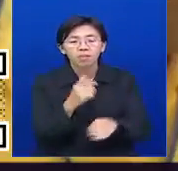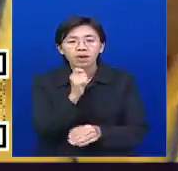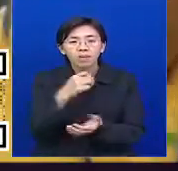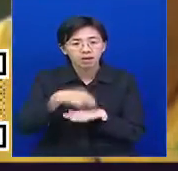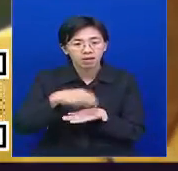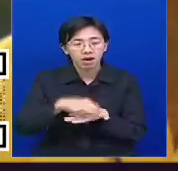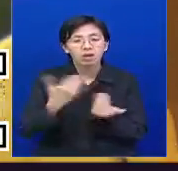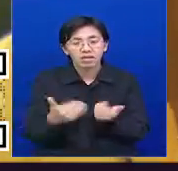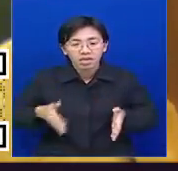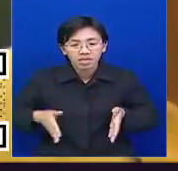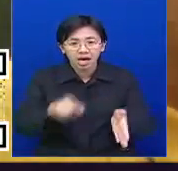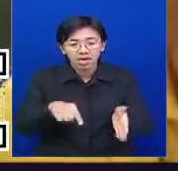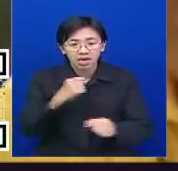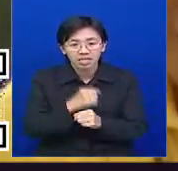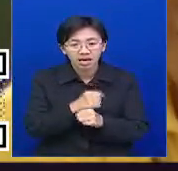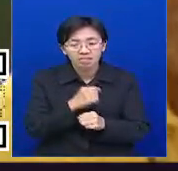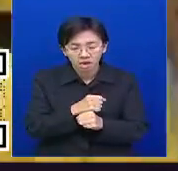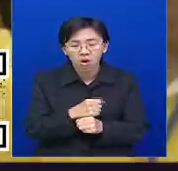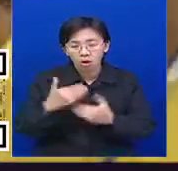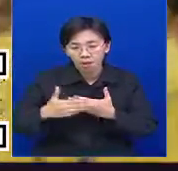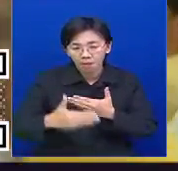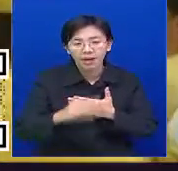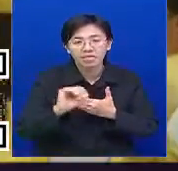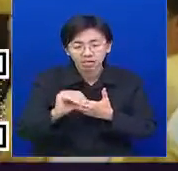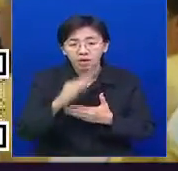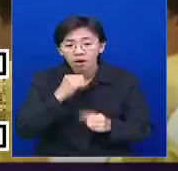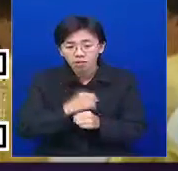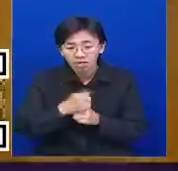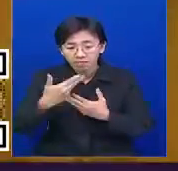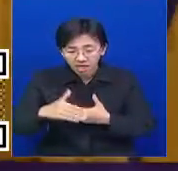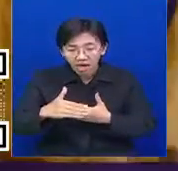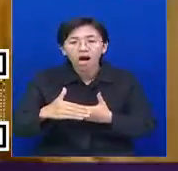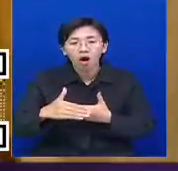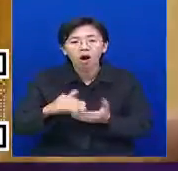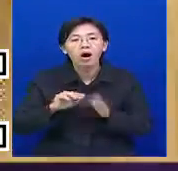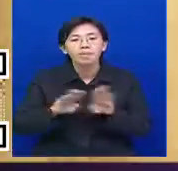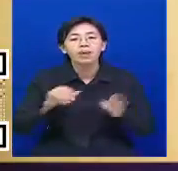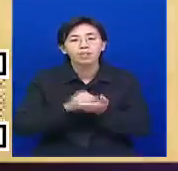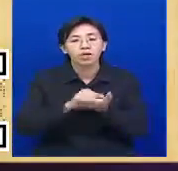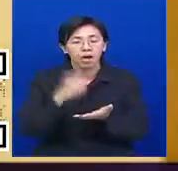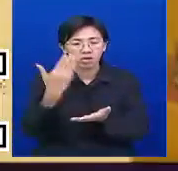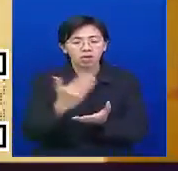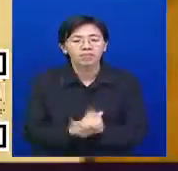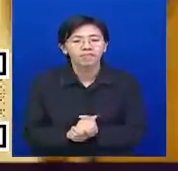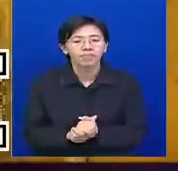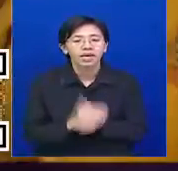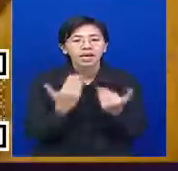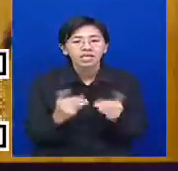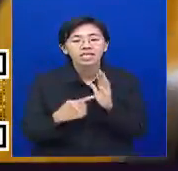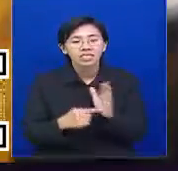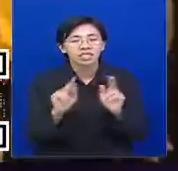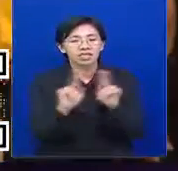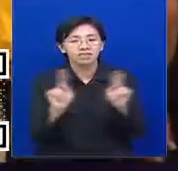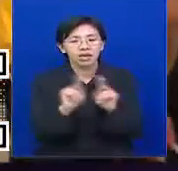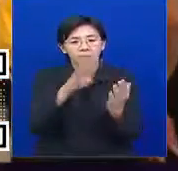าการก่อสร้างจะแบ่งออกเป็น40ช่วงหากช่วงไหนก่อสร้างเสร็จก่อนก็จะเปิดให้บริการทันทีพร้อมกับเตรียมเสนอคณะกรรมการนโ